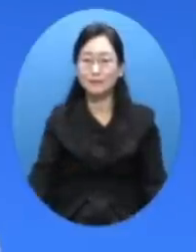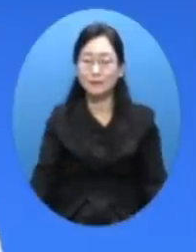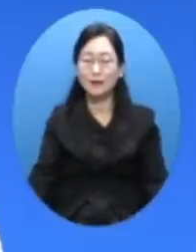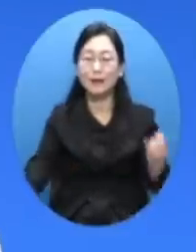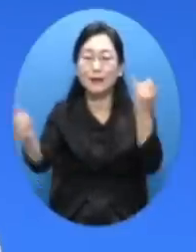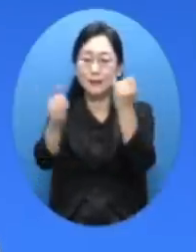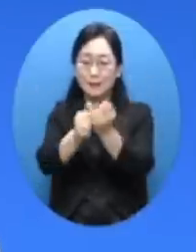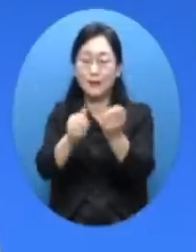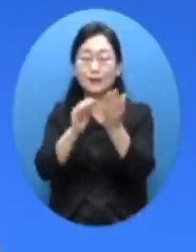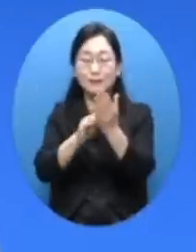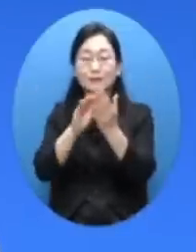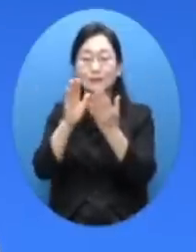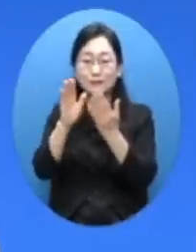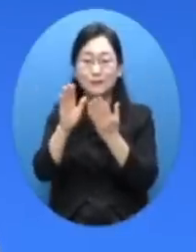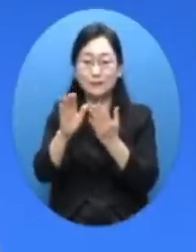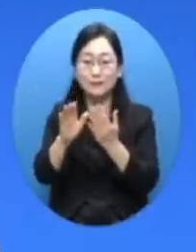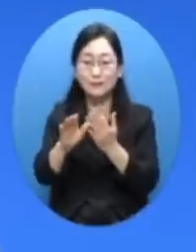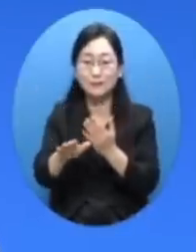결혼해서